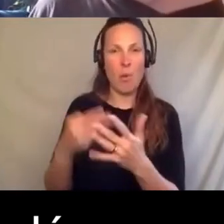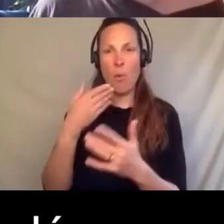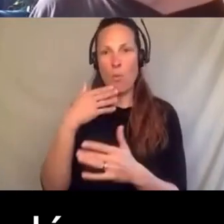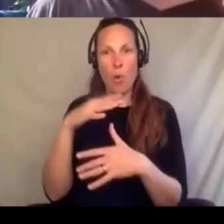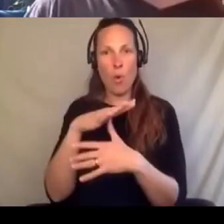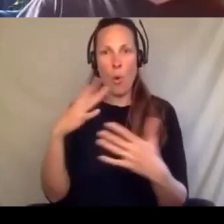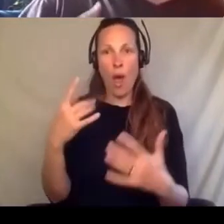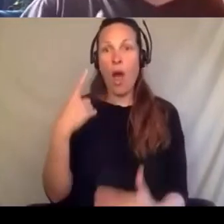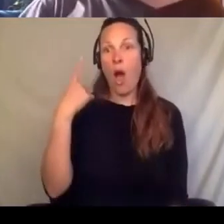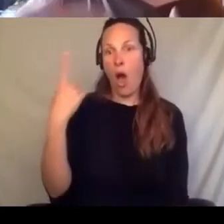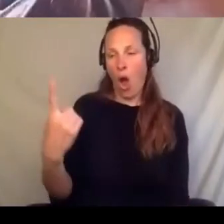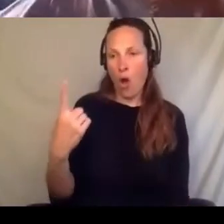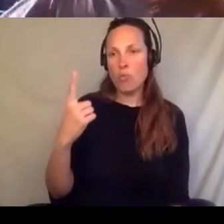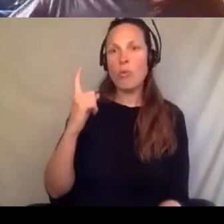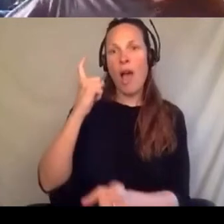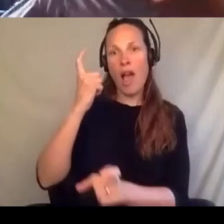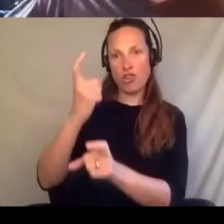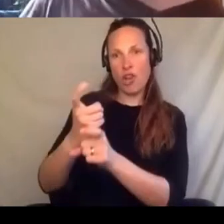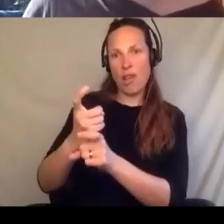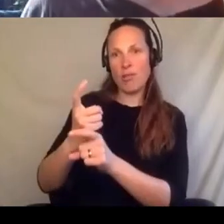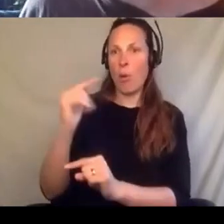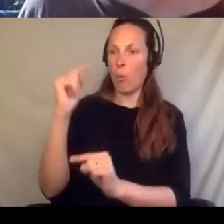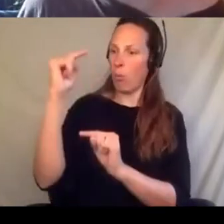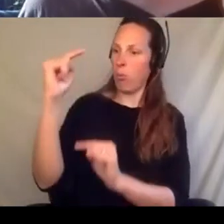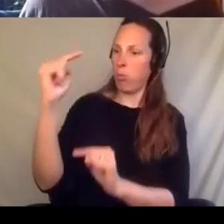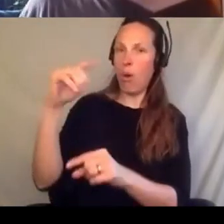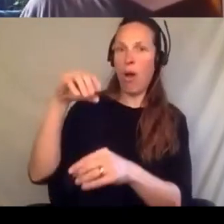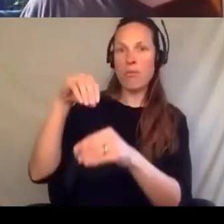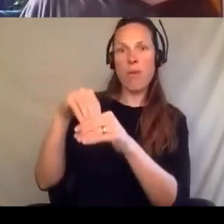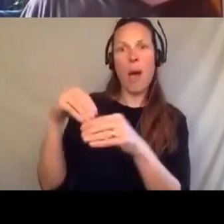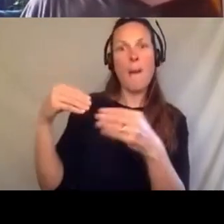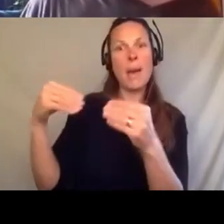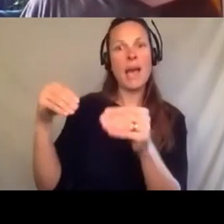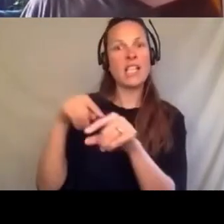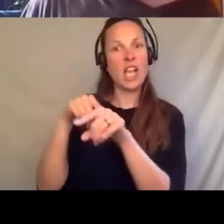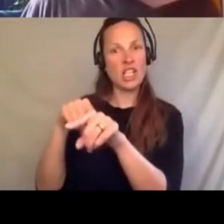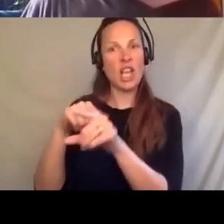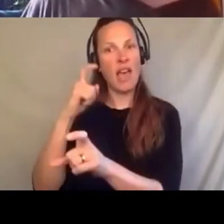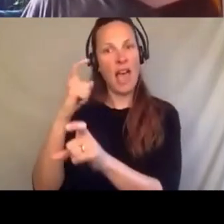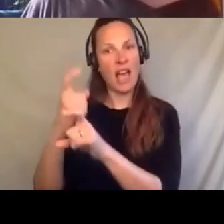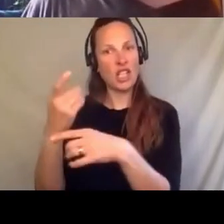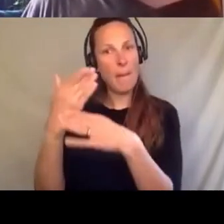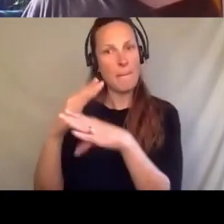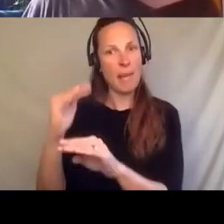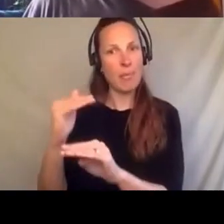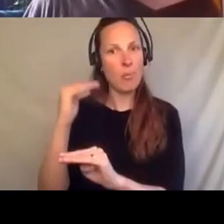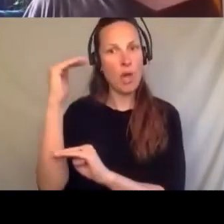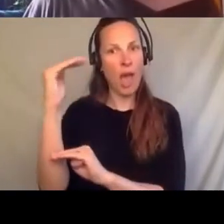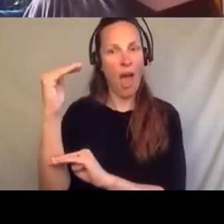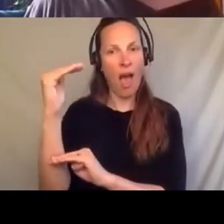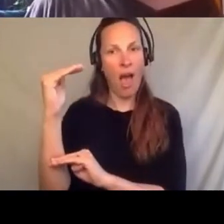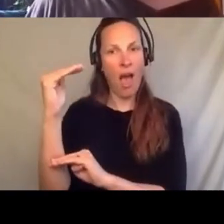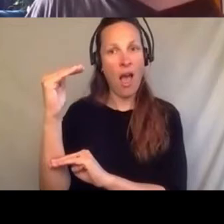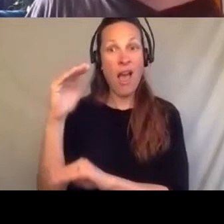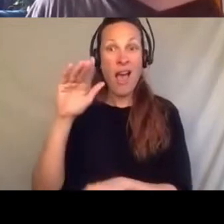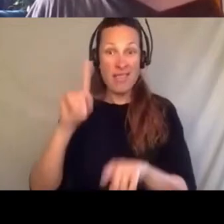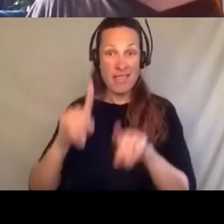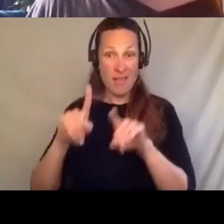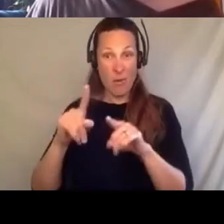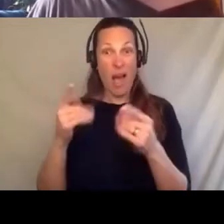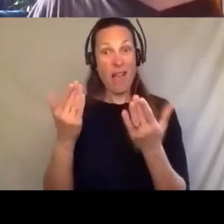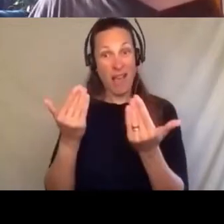plant mature que vous achetez à votre centre jardin préféré. Et ça peut prendre jusqu'à 5